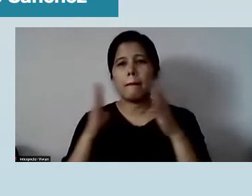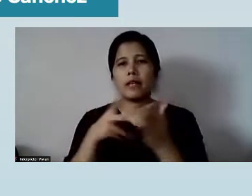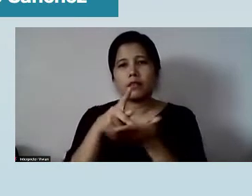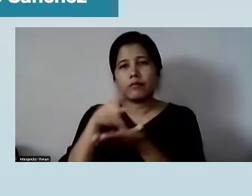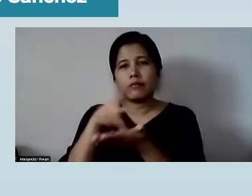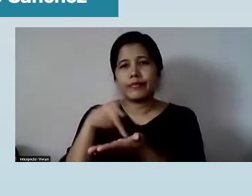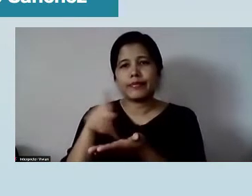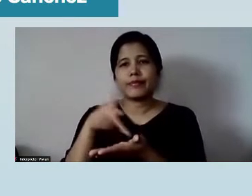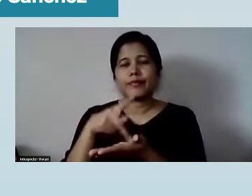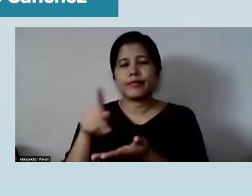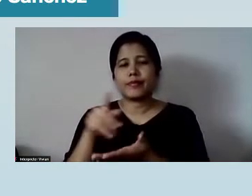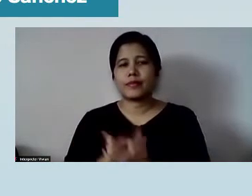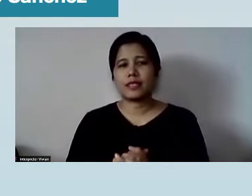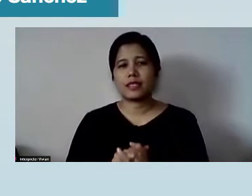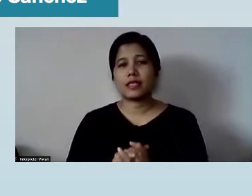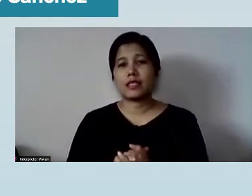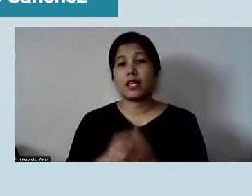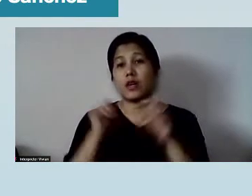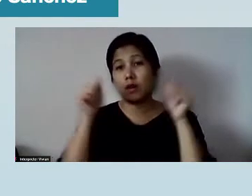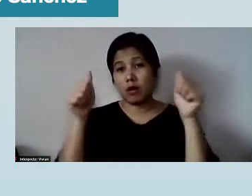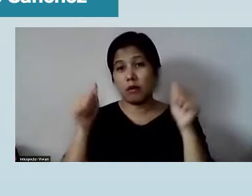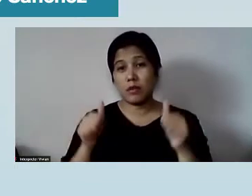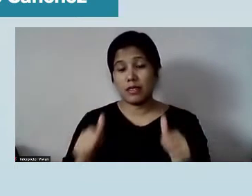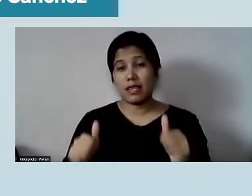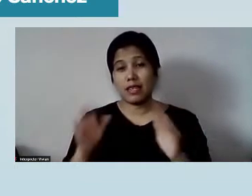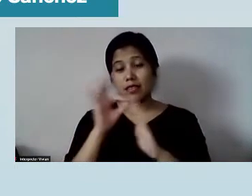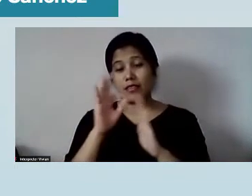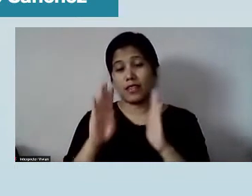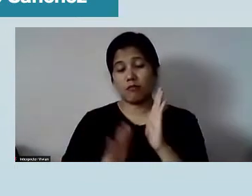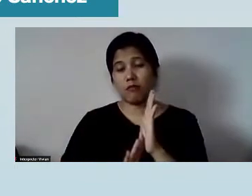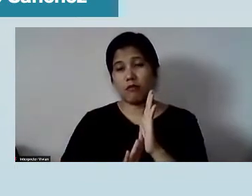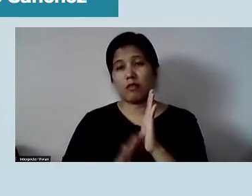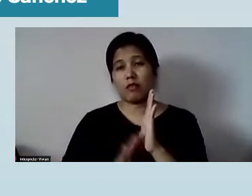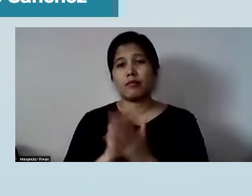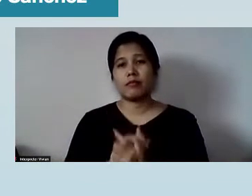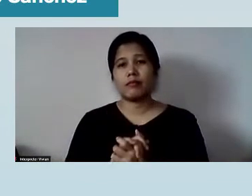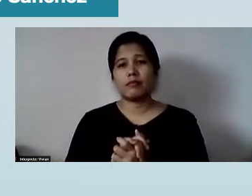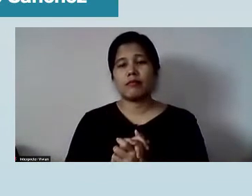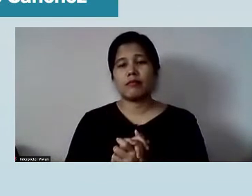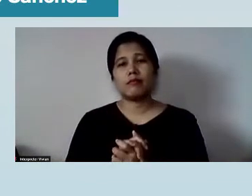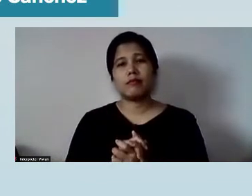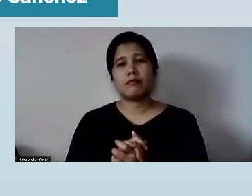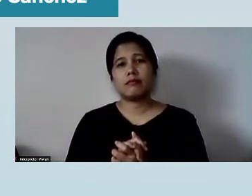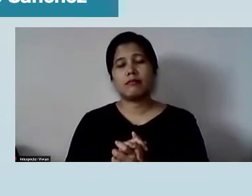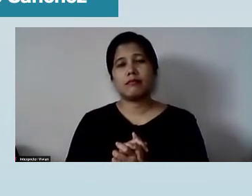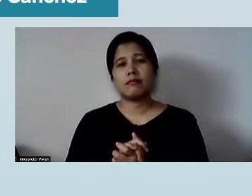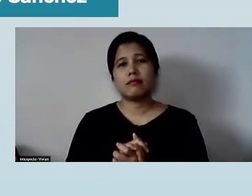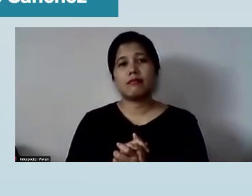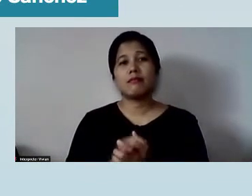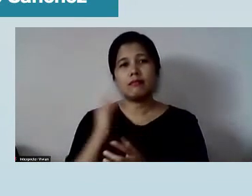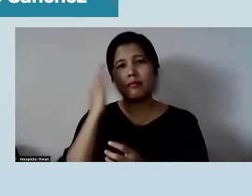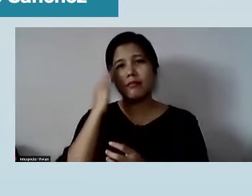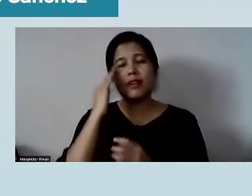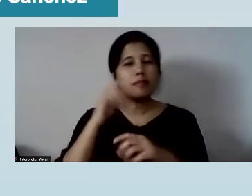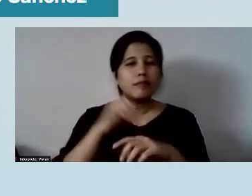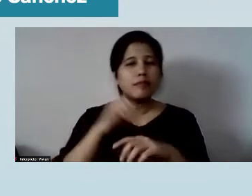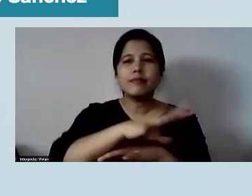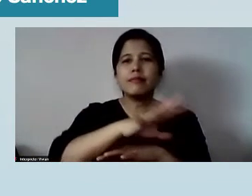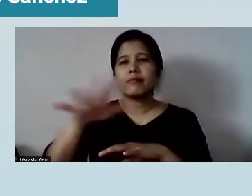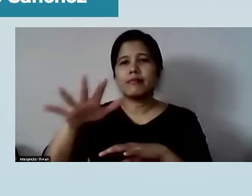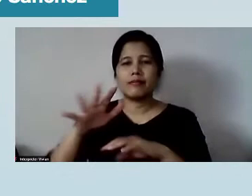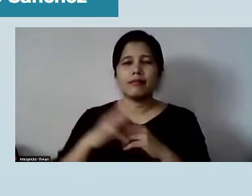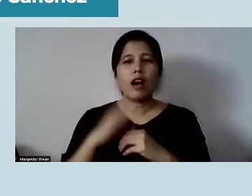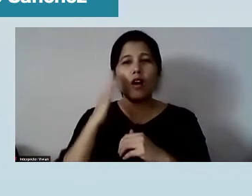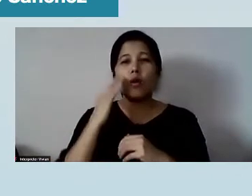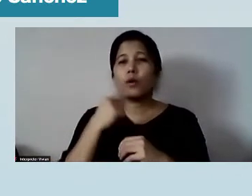ang ginagawa na lang natin, i-post na lang sa Facebook, libre pa at marami pong nare-reach ng mga kamag-anak and friends. So